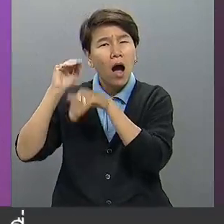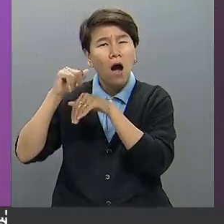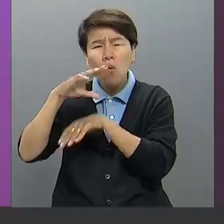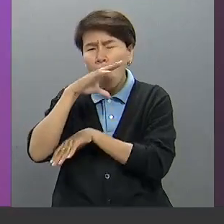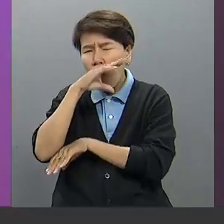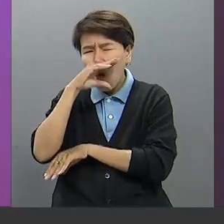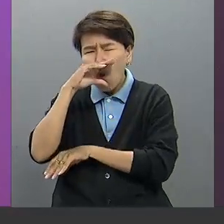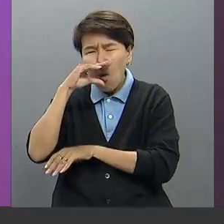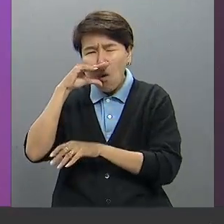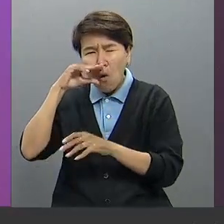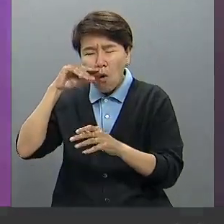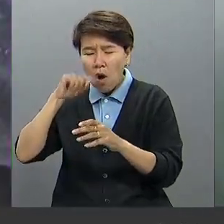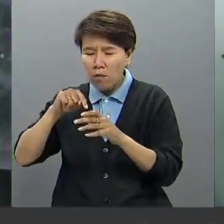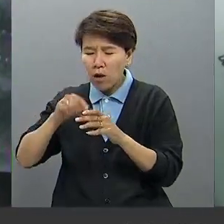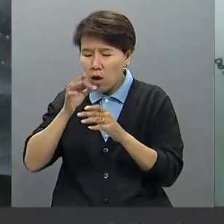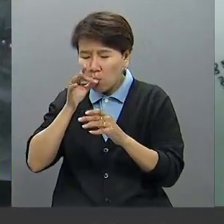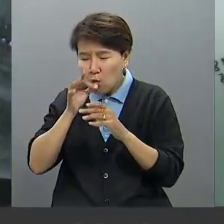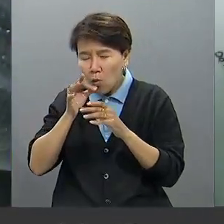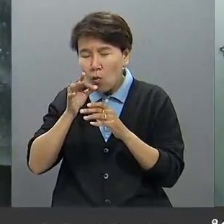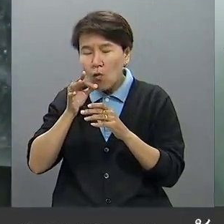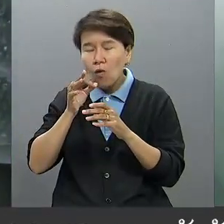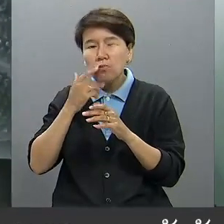ค้าระดับพรีเมียมเลยครับ